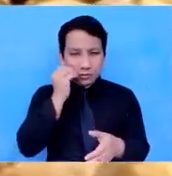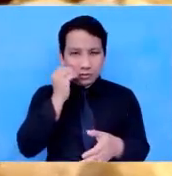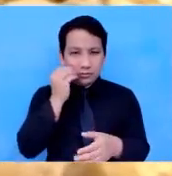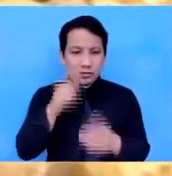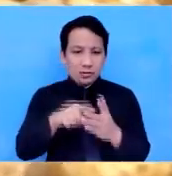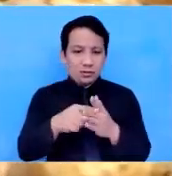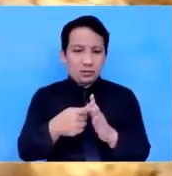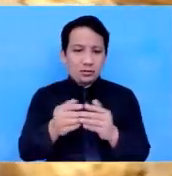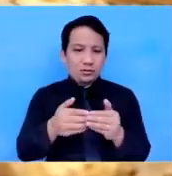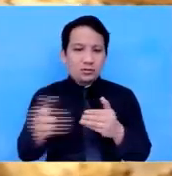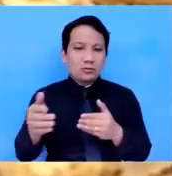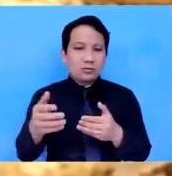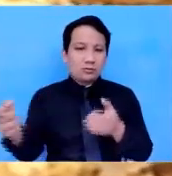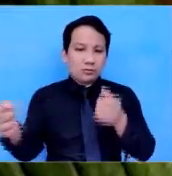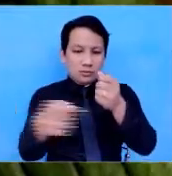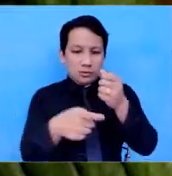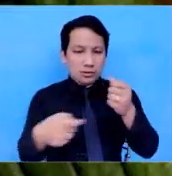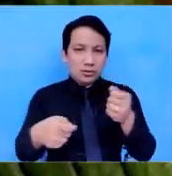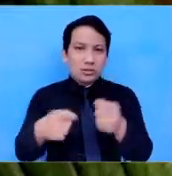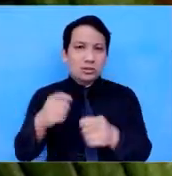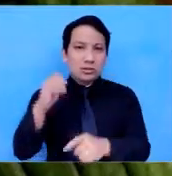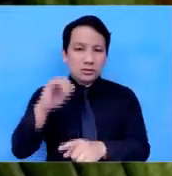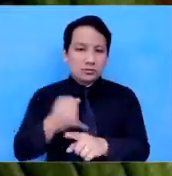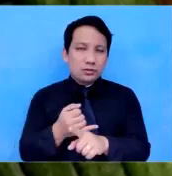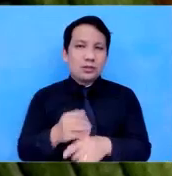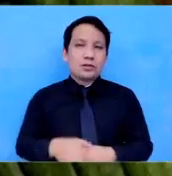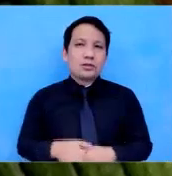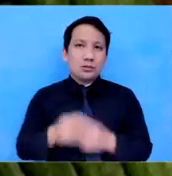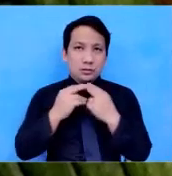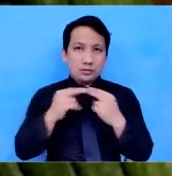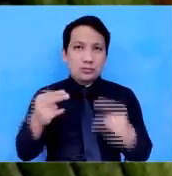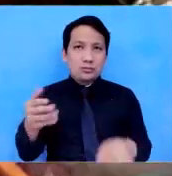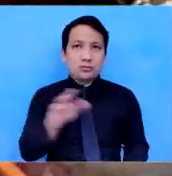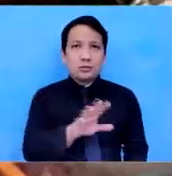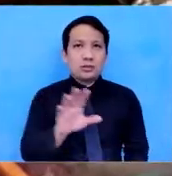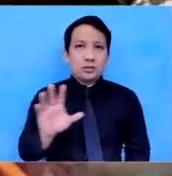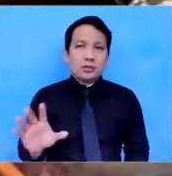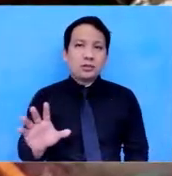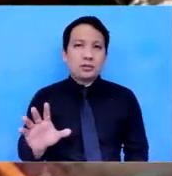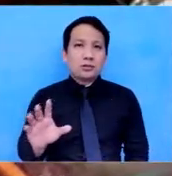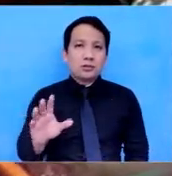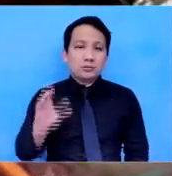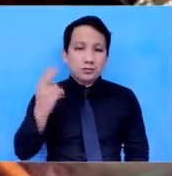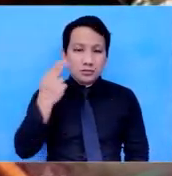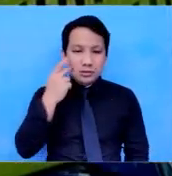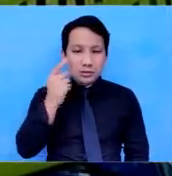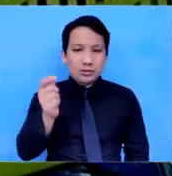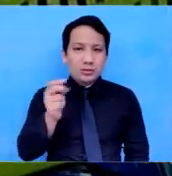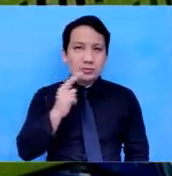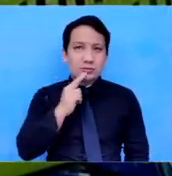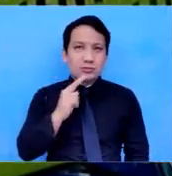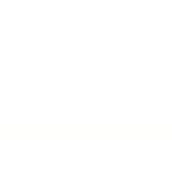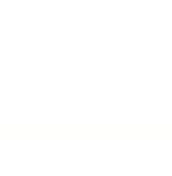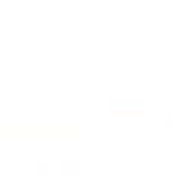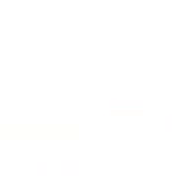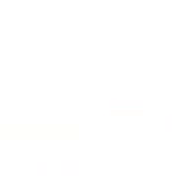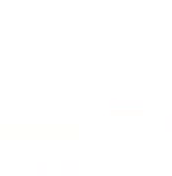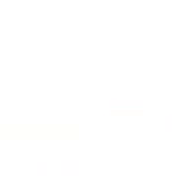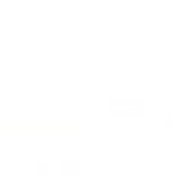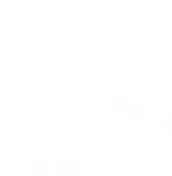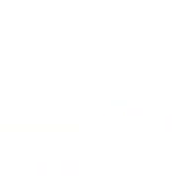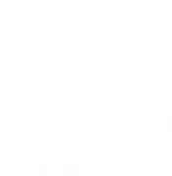ang anihan sa Enero. Nagbabalita mula sa Frontline, Hannibal Talete, News 5.